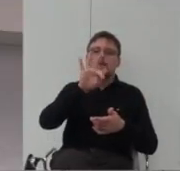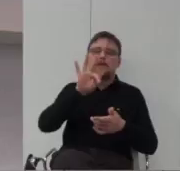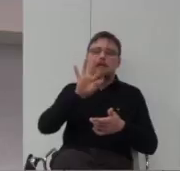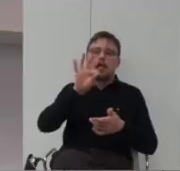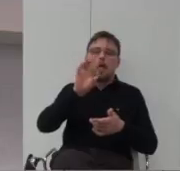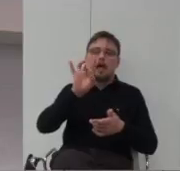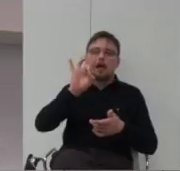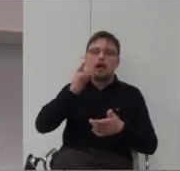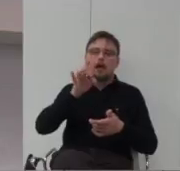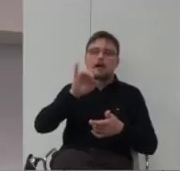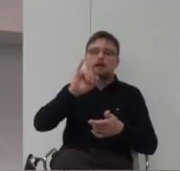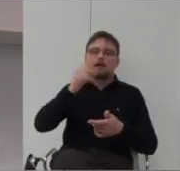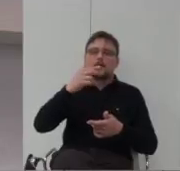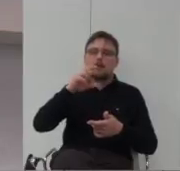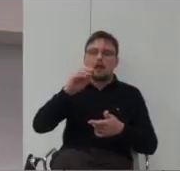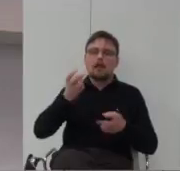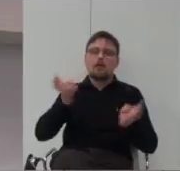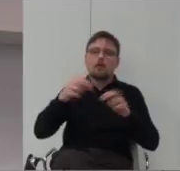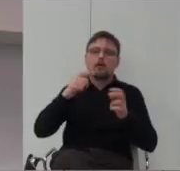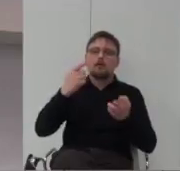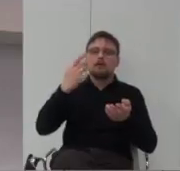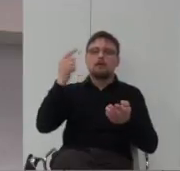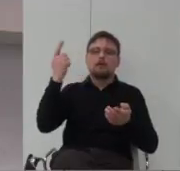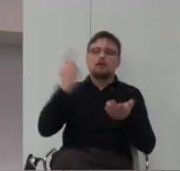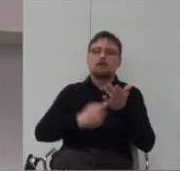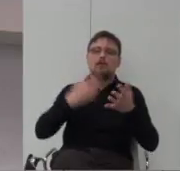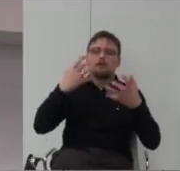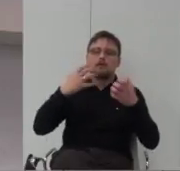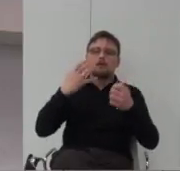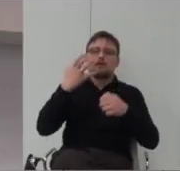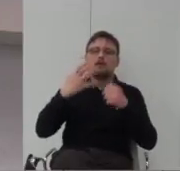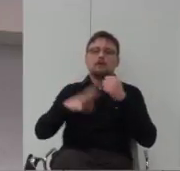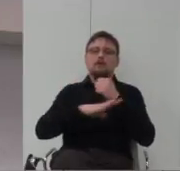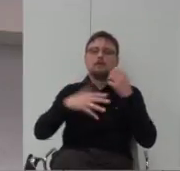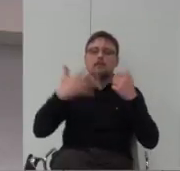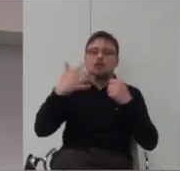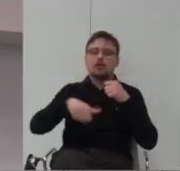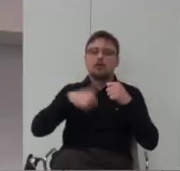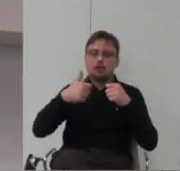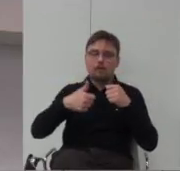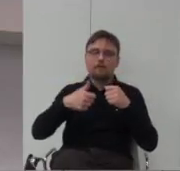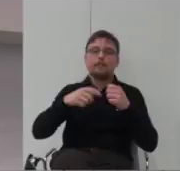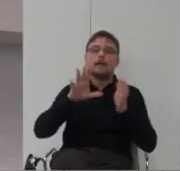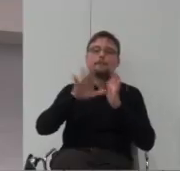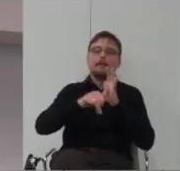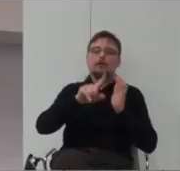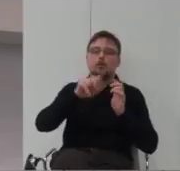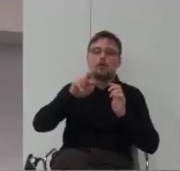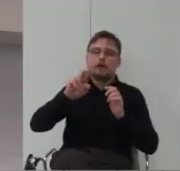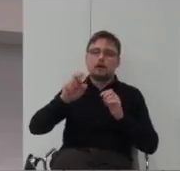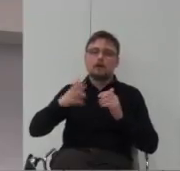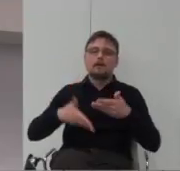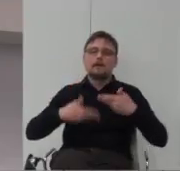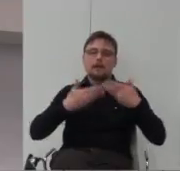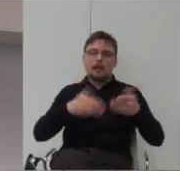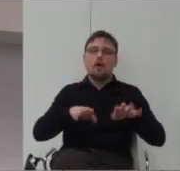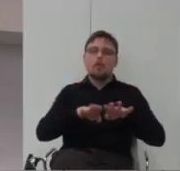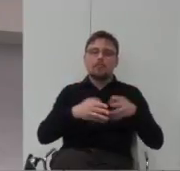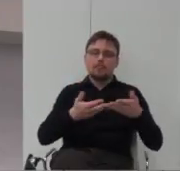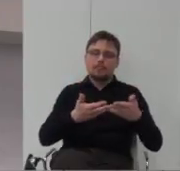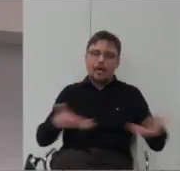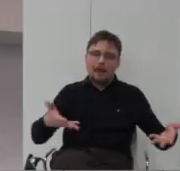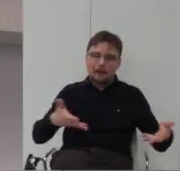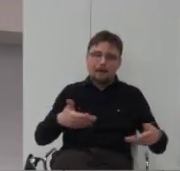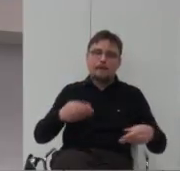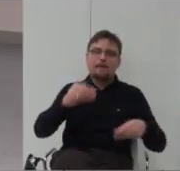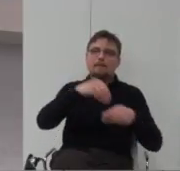kooperatywy. Tutaj kooperatywa Kraftwerk Eins, założona w 1995 roku, uzyskała